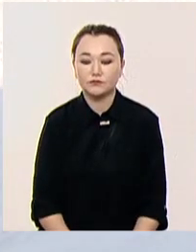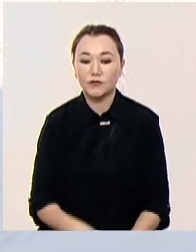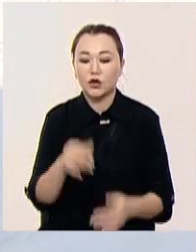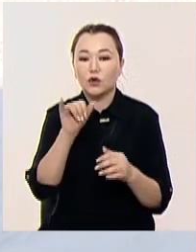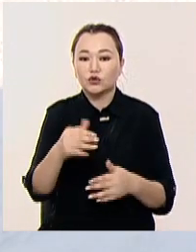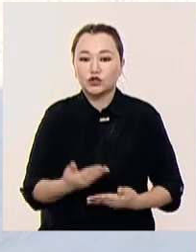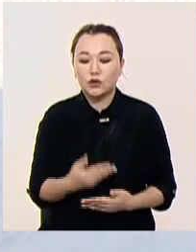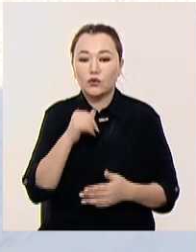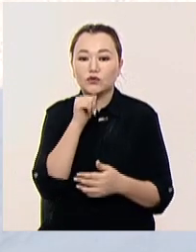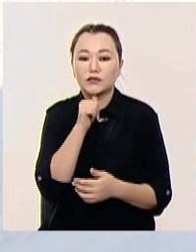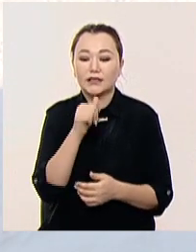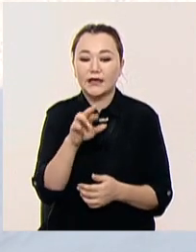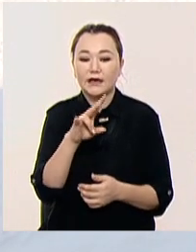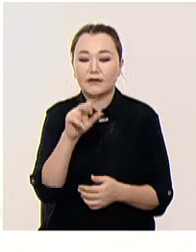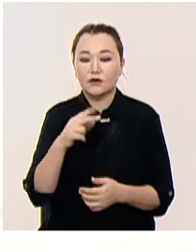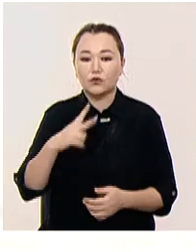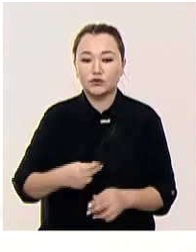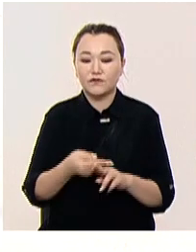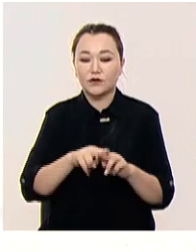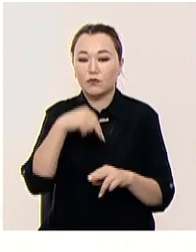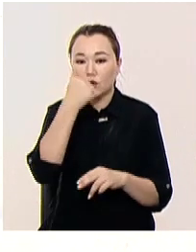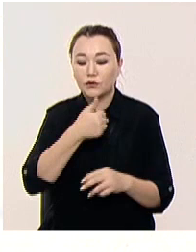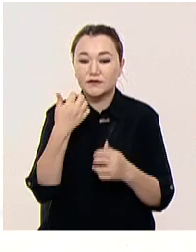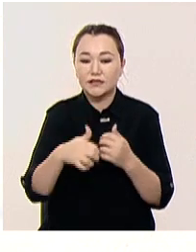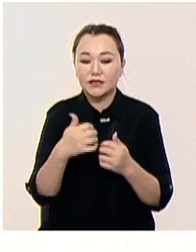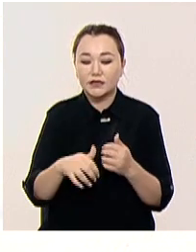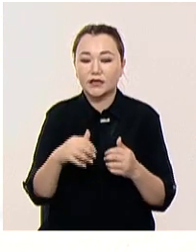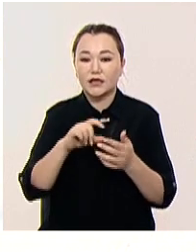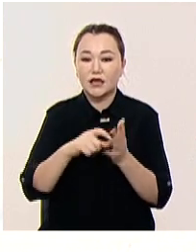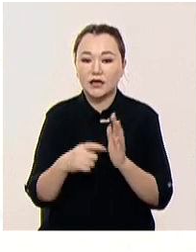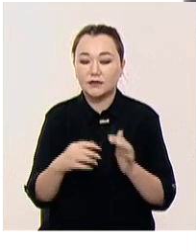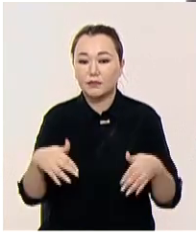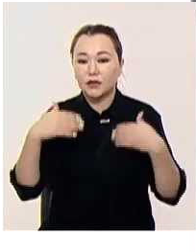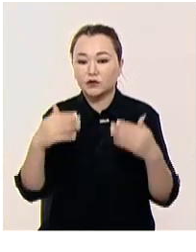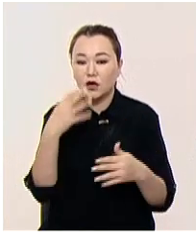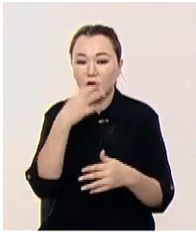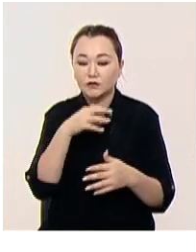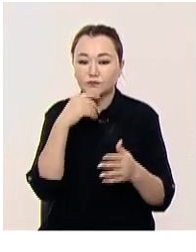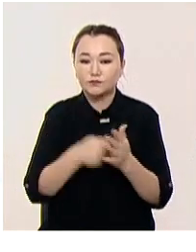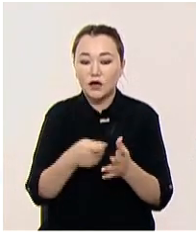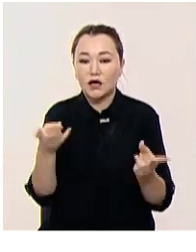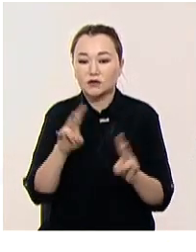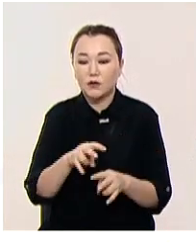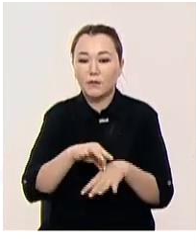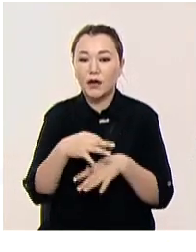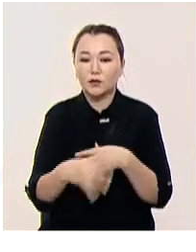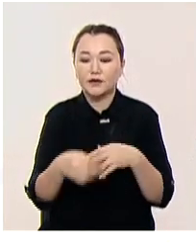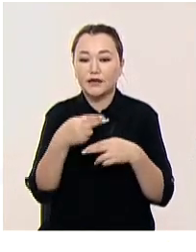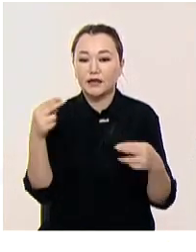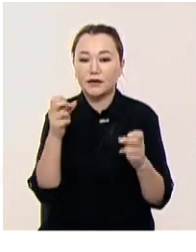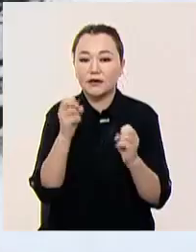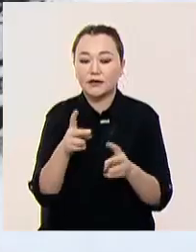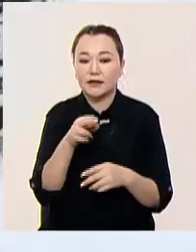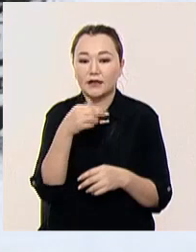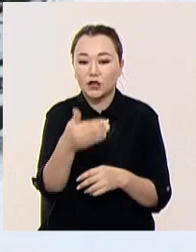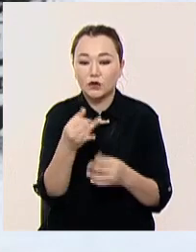У жительницы Костанае Яны дочь в этом году перешла в среднее звено, но вопрос с горячим питанием остается больной темой как для нее, так и